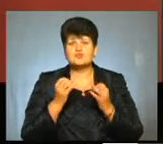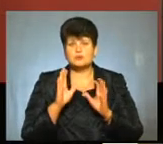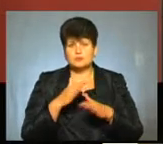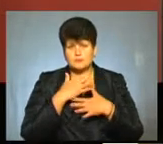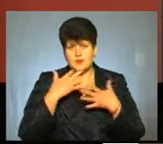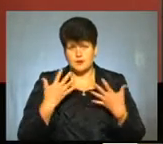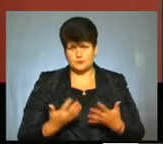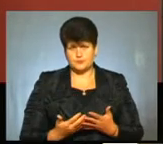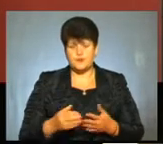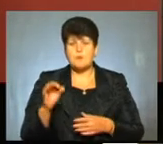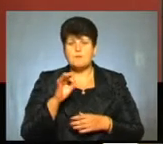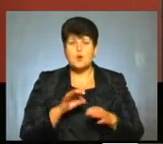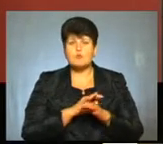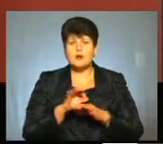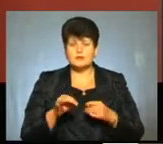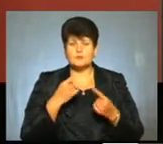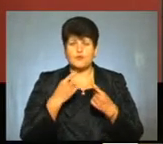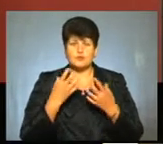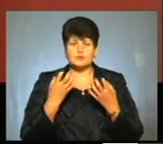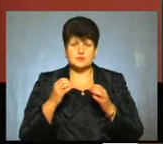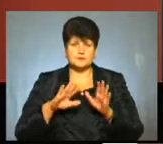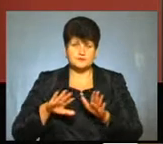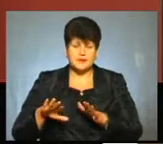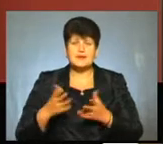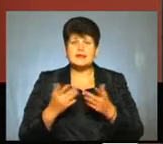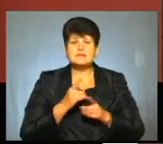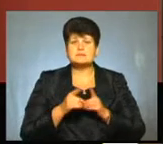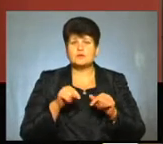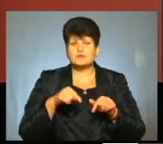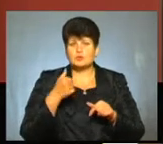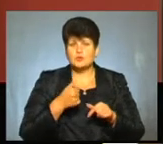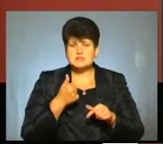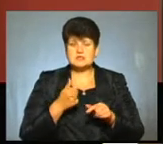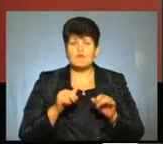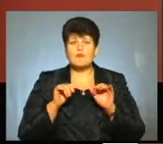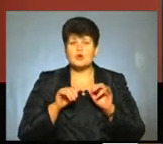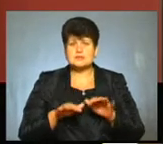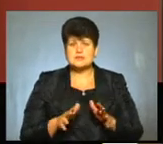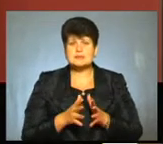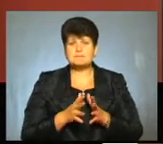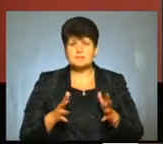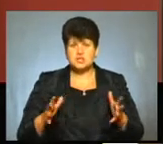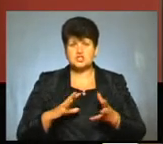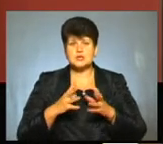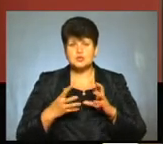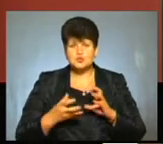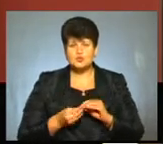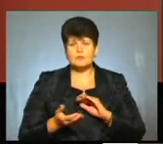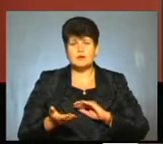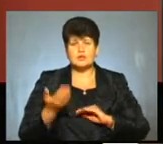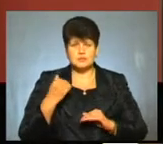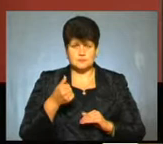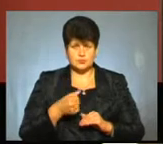доволі багато. Про проєкти ми ще поговоримо. Розкажи, будь ласка, які зміни цього року в самому процесі? Більша сума вже,